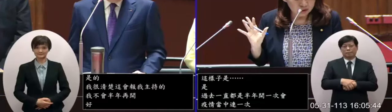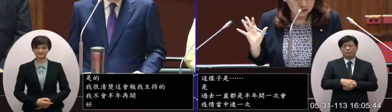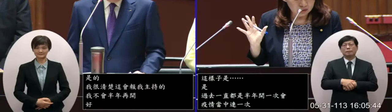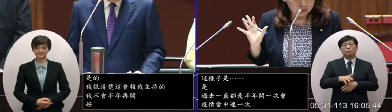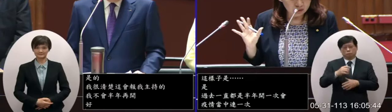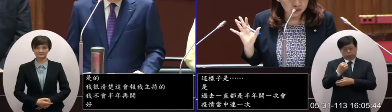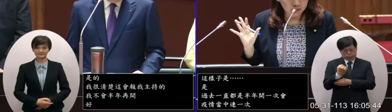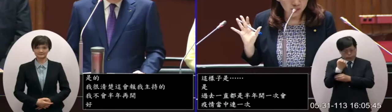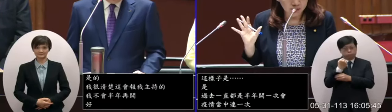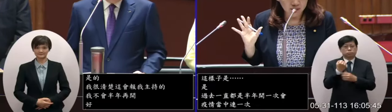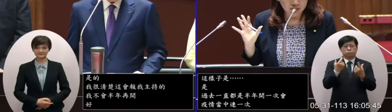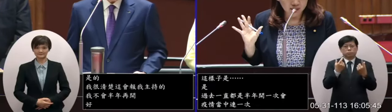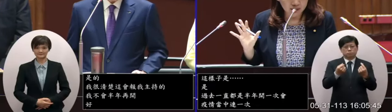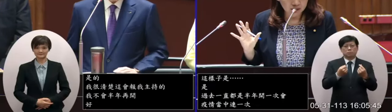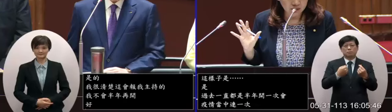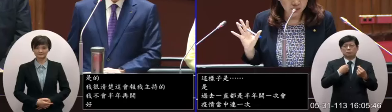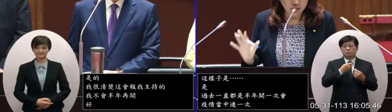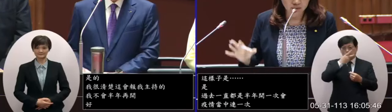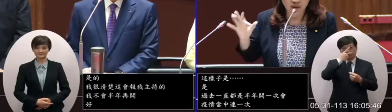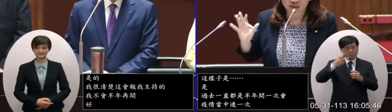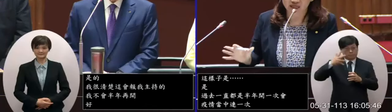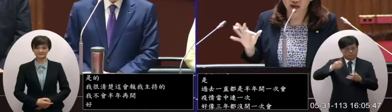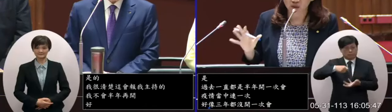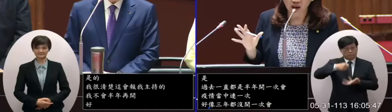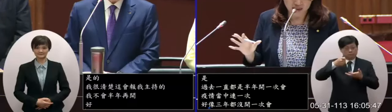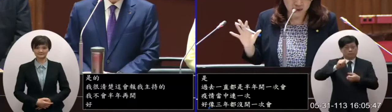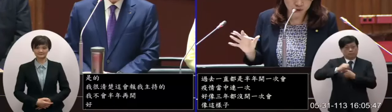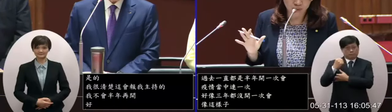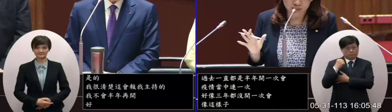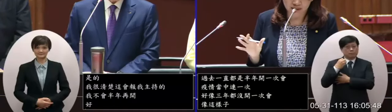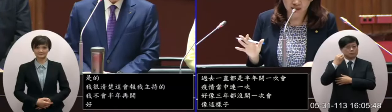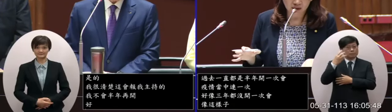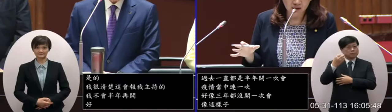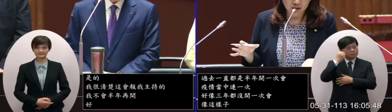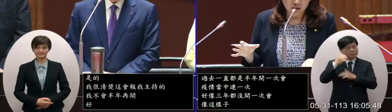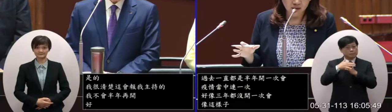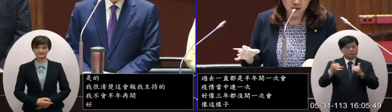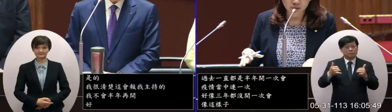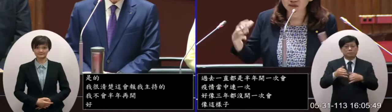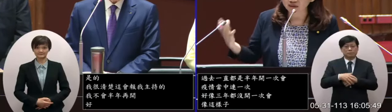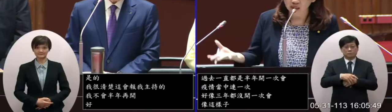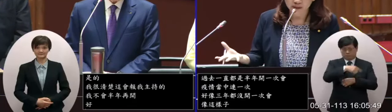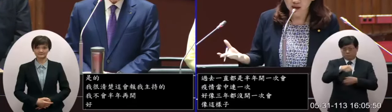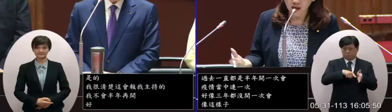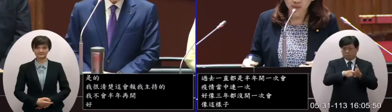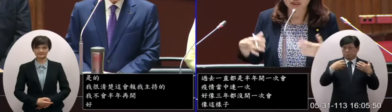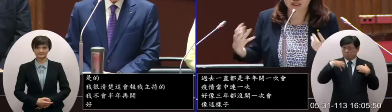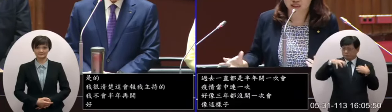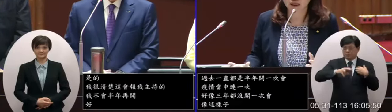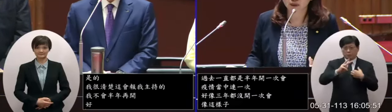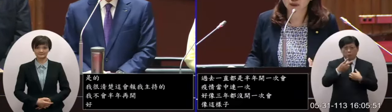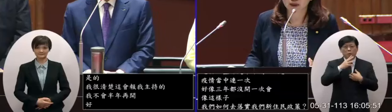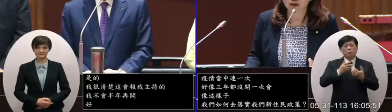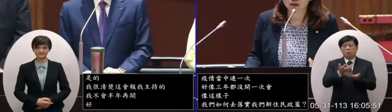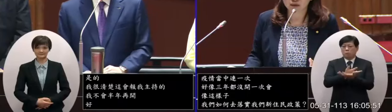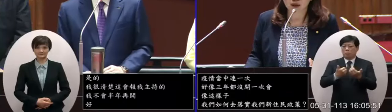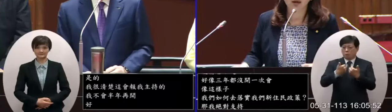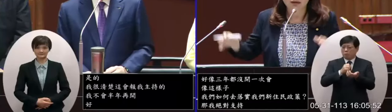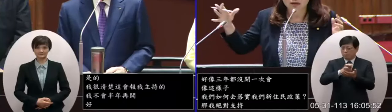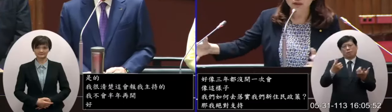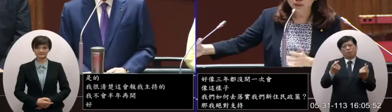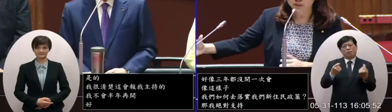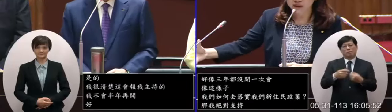对支持我们赖清德总统说要强化新住民的专责单位也好，或是协调汇报